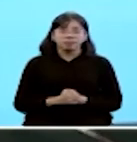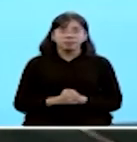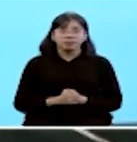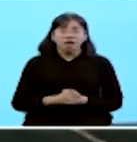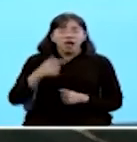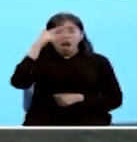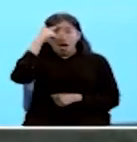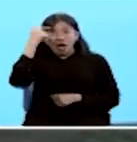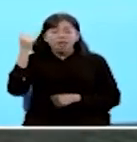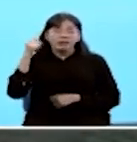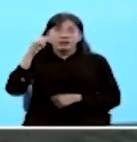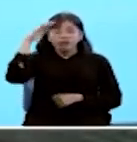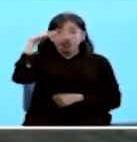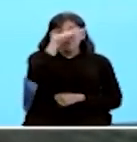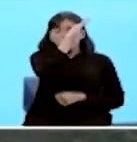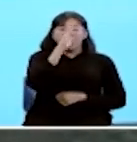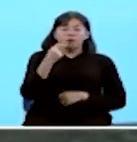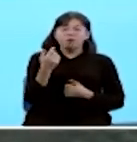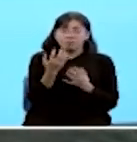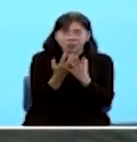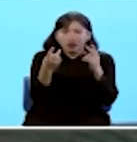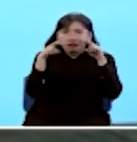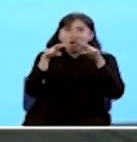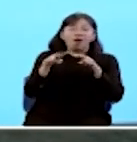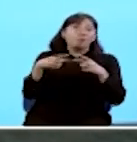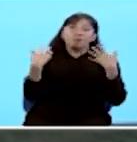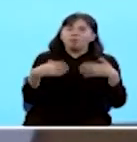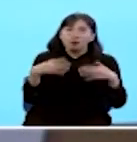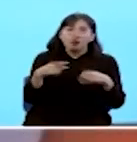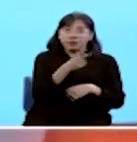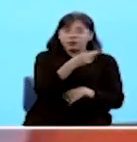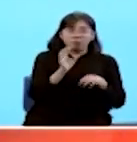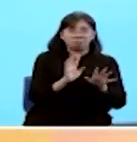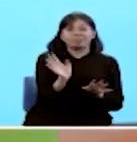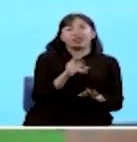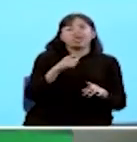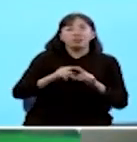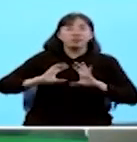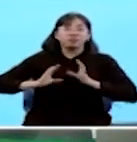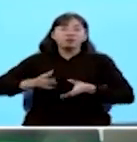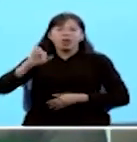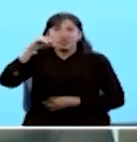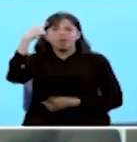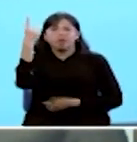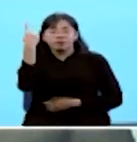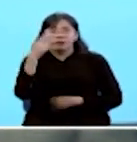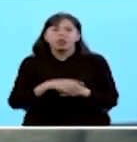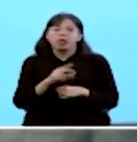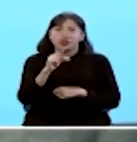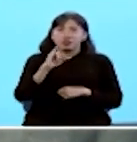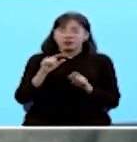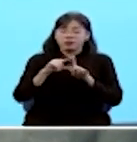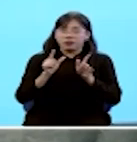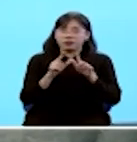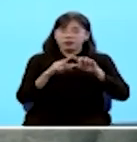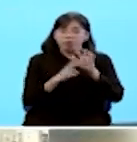Keahliannya sebagai arsitek mengundang decak kagum banyak orang. Tak hanya di Indonesia, tapi juga dunia internasional. Ridwan Kamil